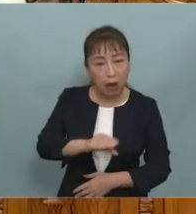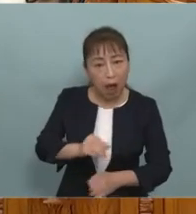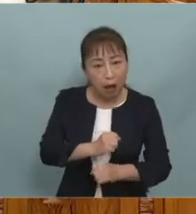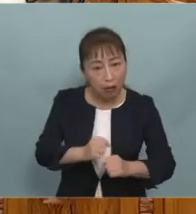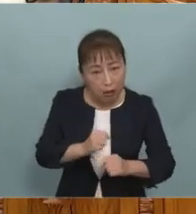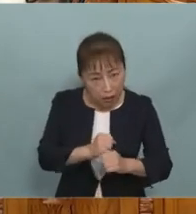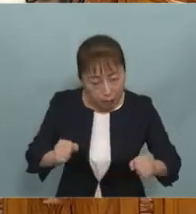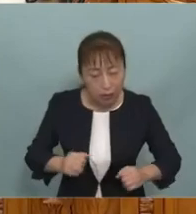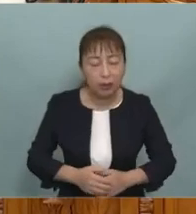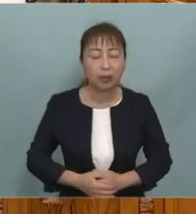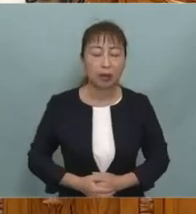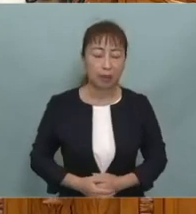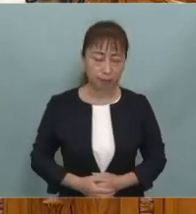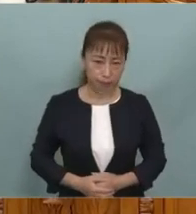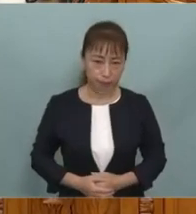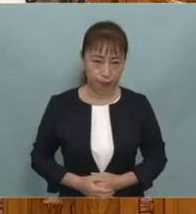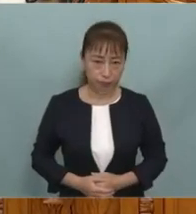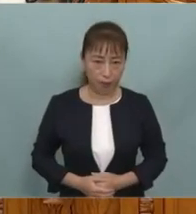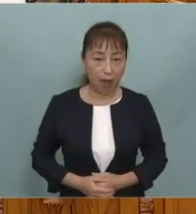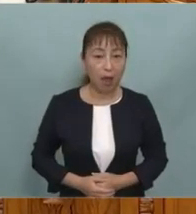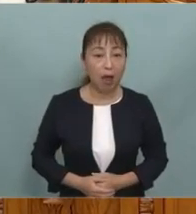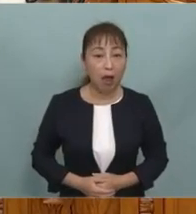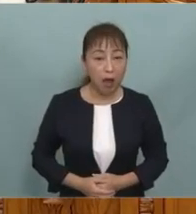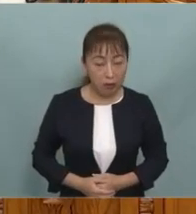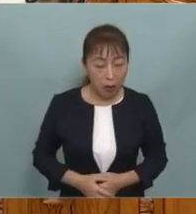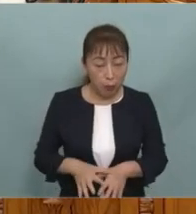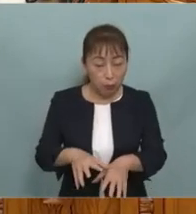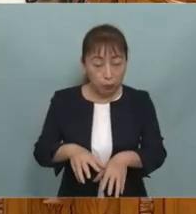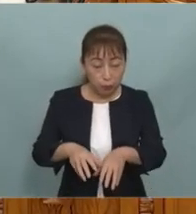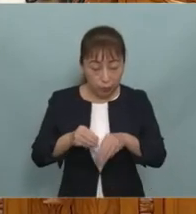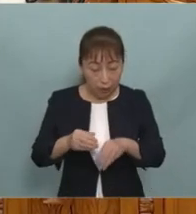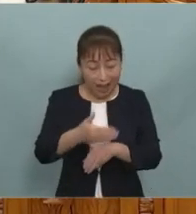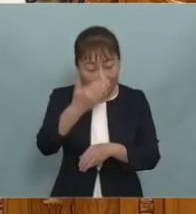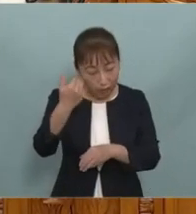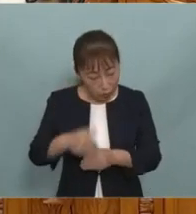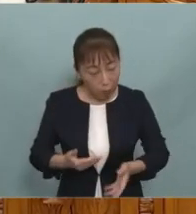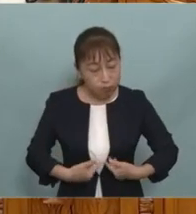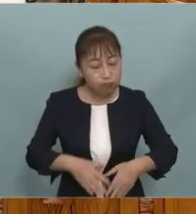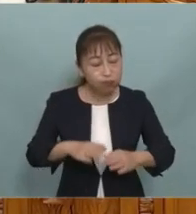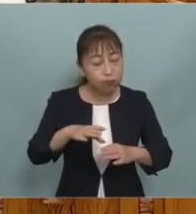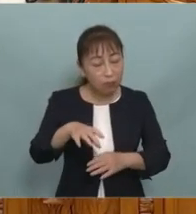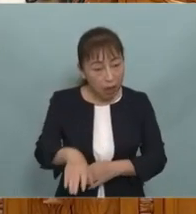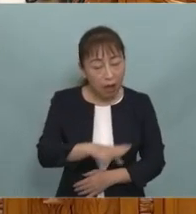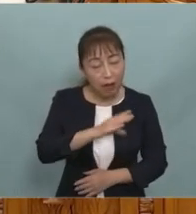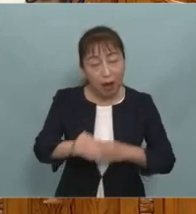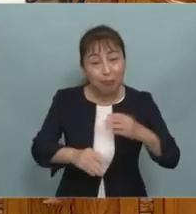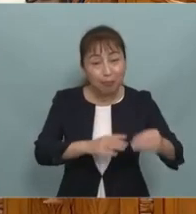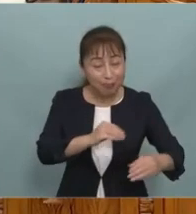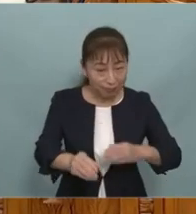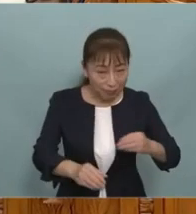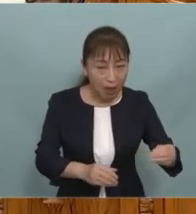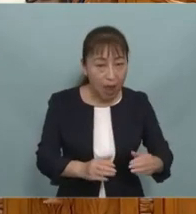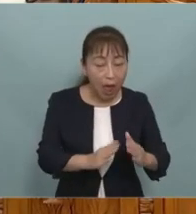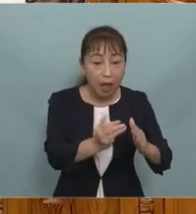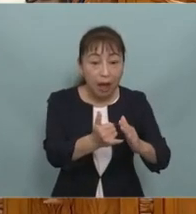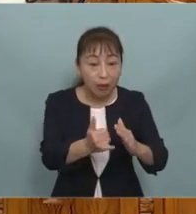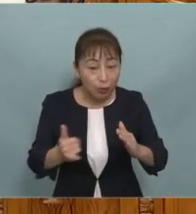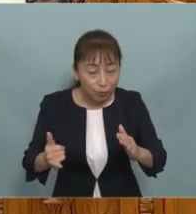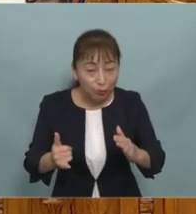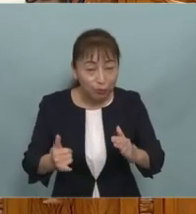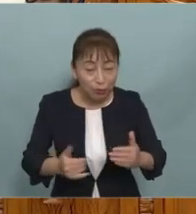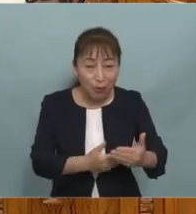すできませんでしたやっと里帰りができるようになり皆がちびていた家族の団